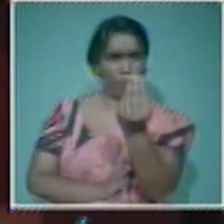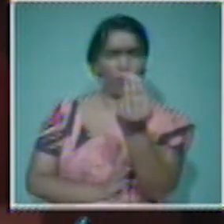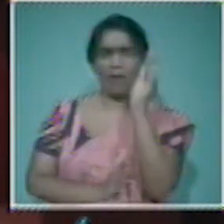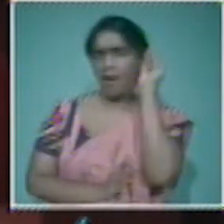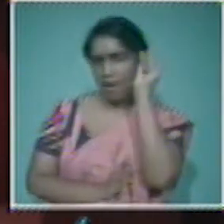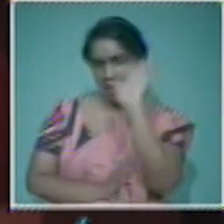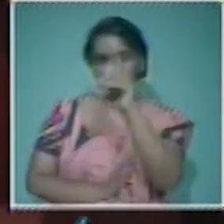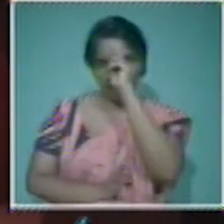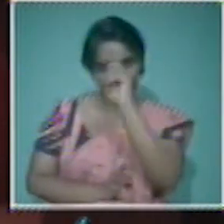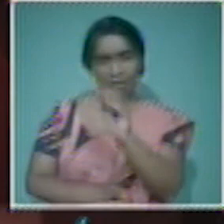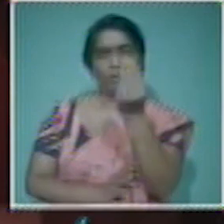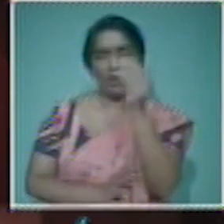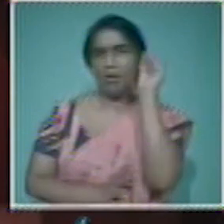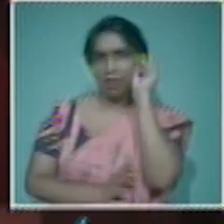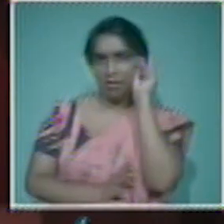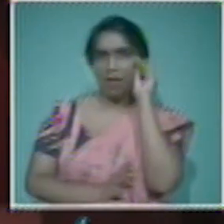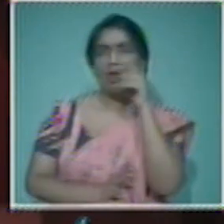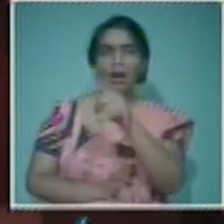මහත්තයෝ පොඩක් අහගෙන ඉන්න.